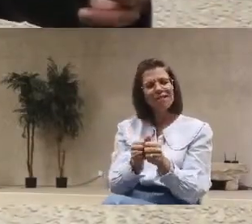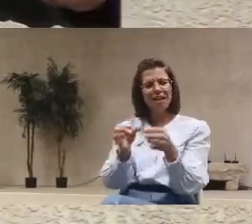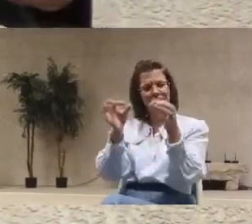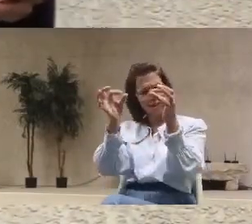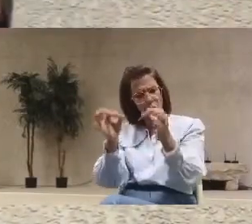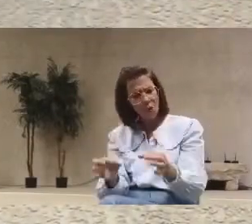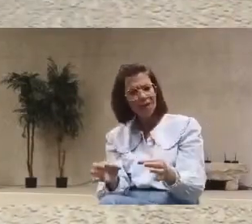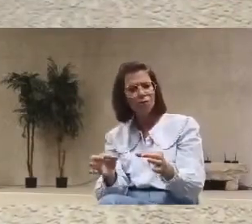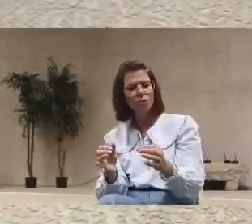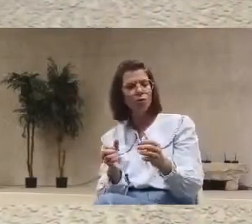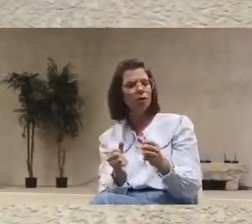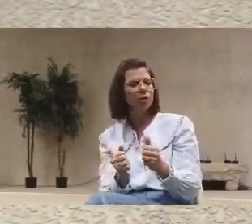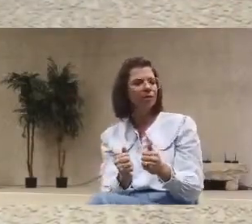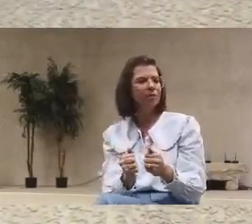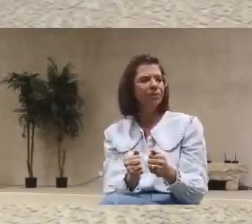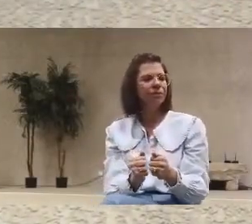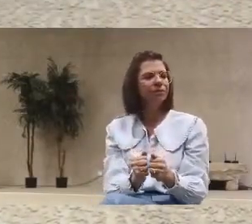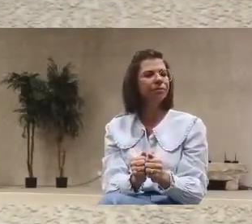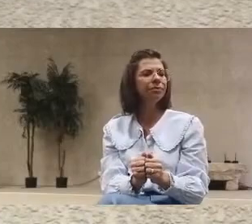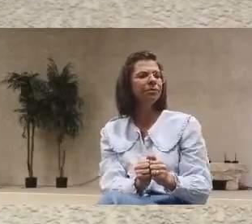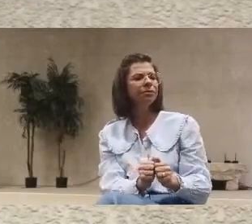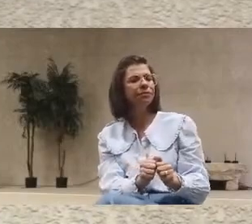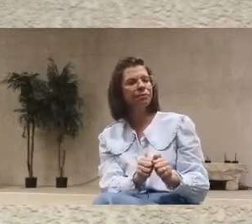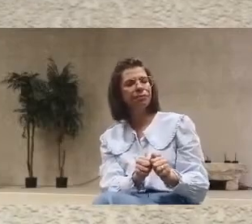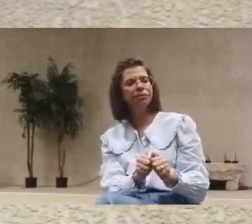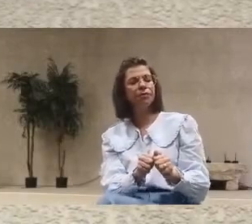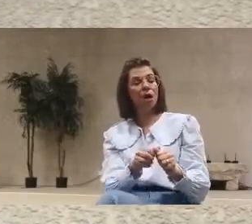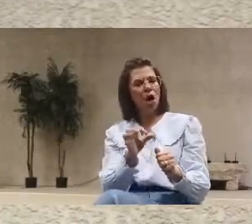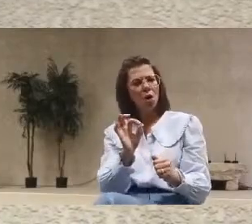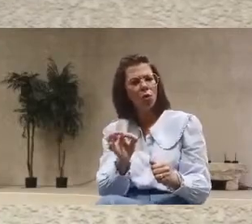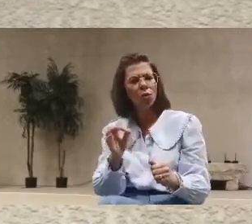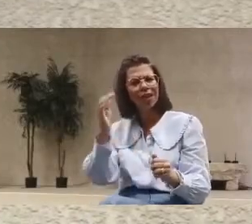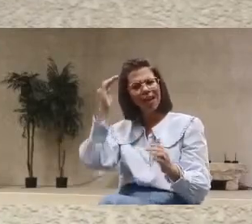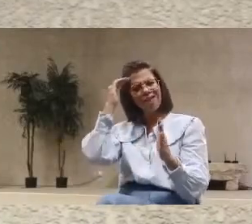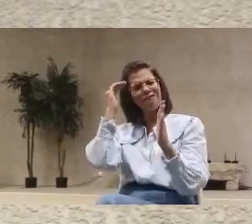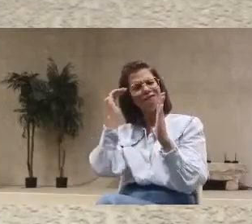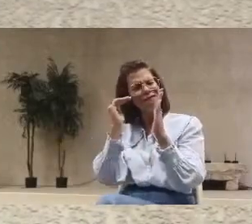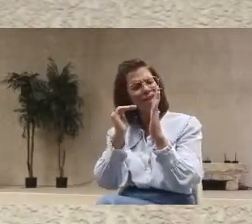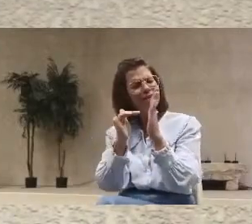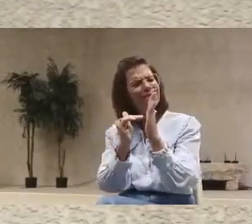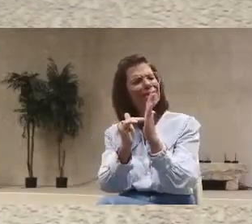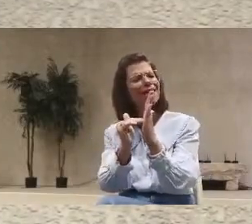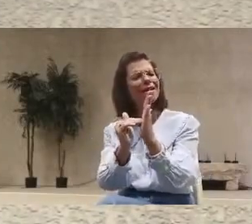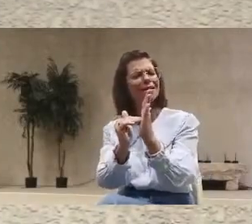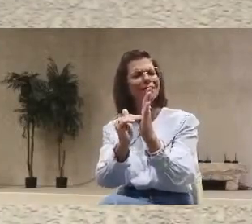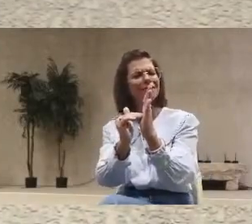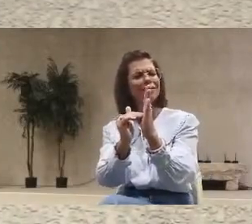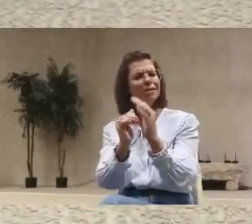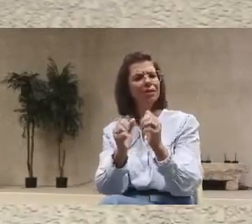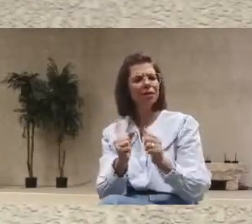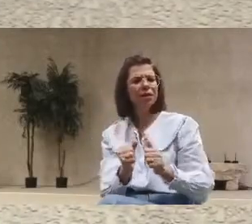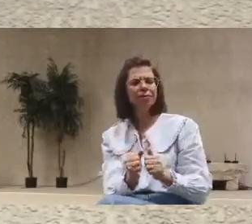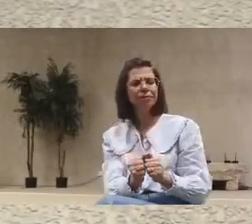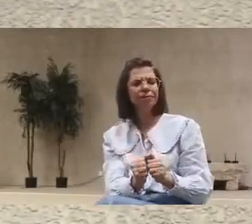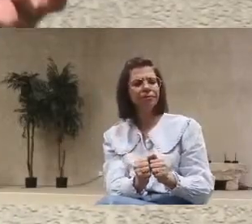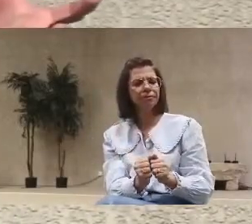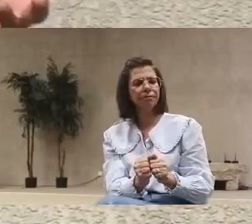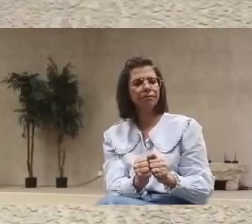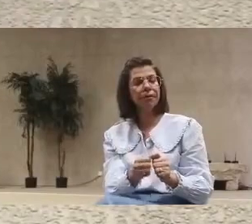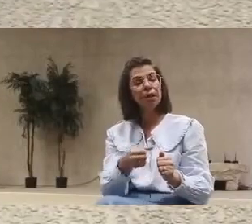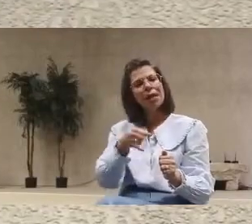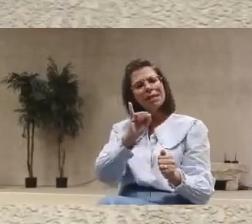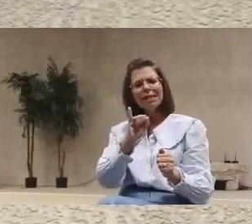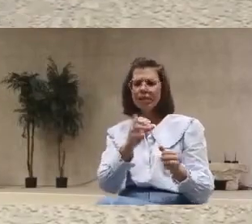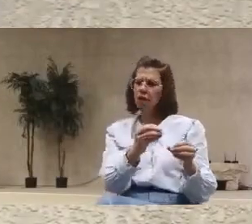la ceinture de ses flancs, et la fidélité, la ceinture de ses reins. Si le monde dans lequel nous